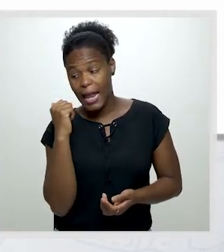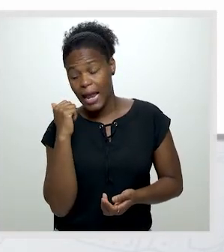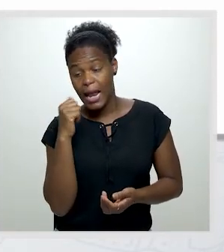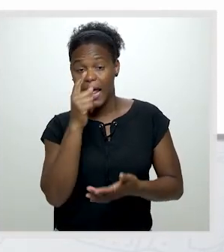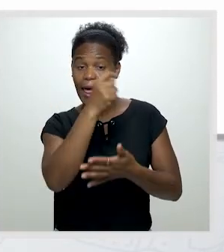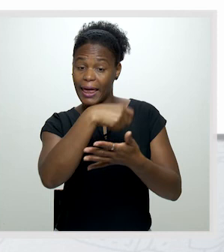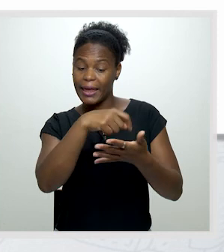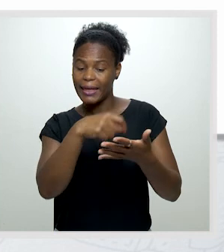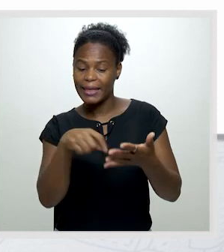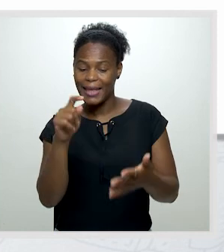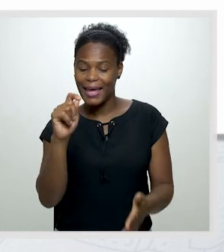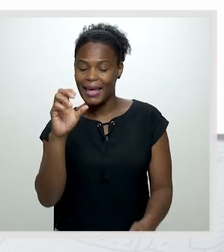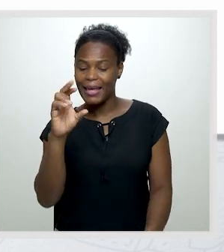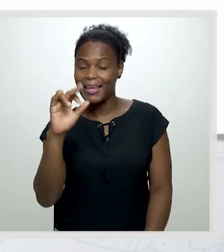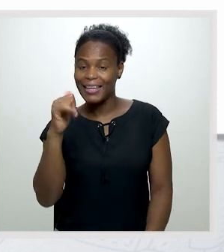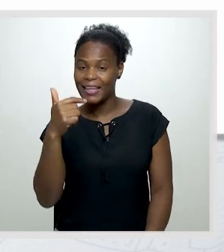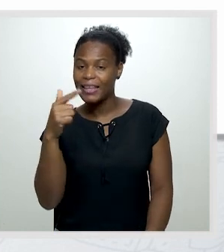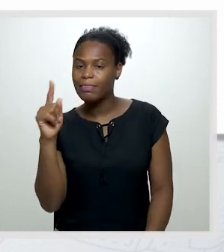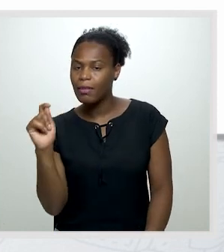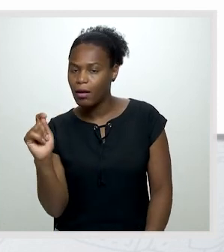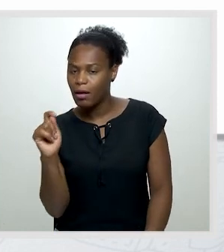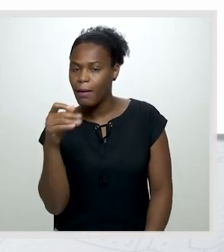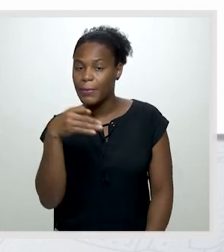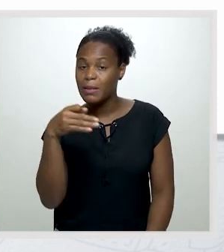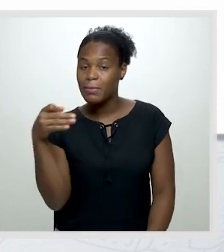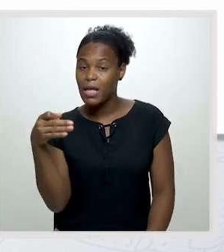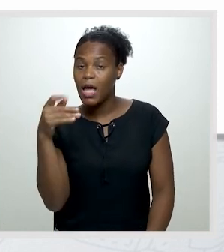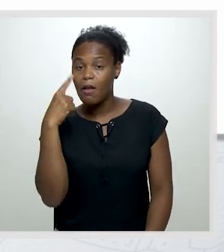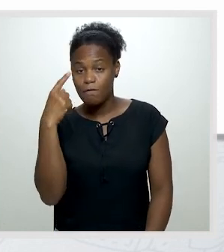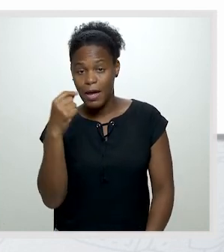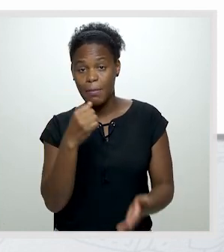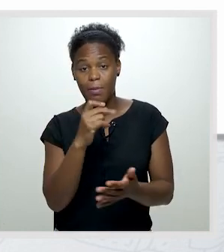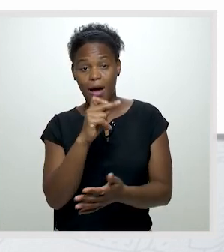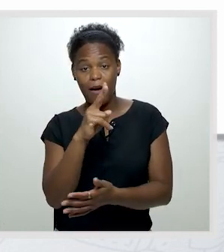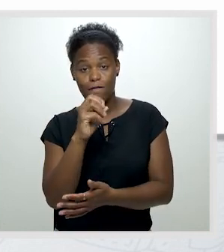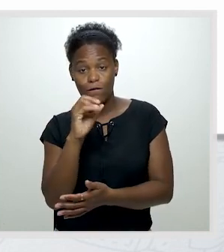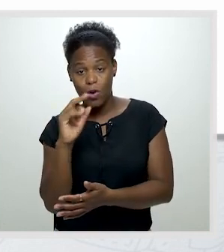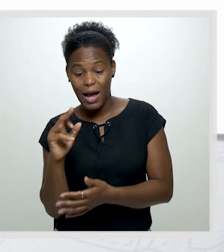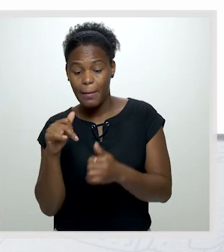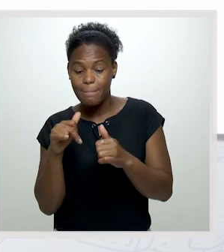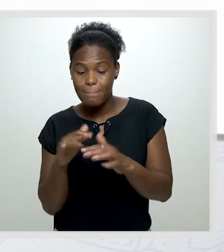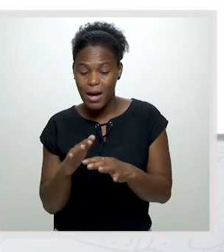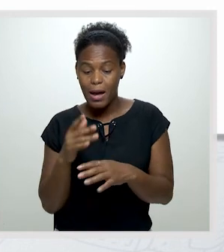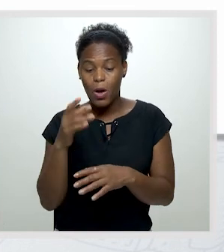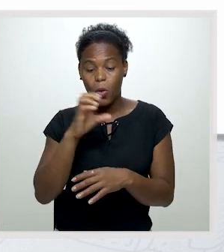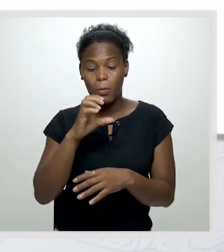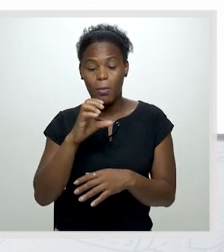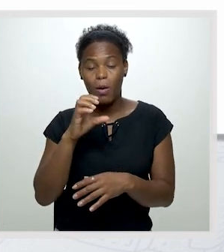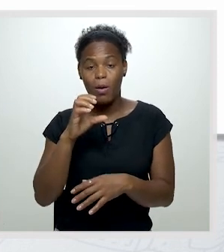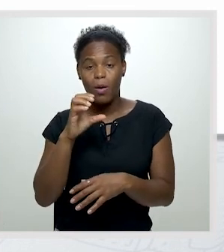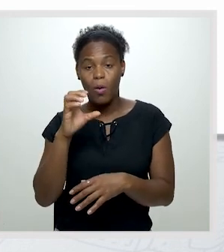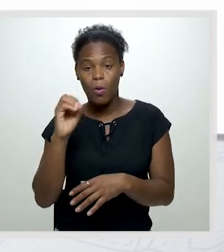l'année dernière. Participe passé qui se conjugue avec l'auxiliaire avoir, mais le complément d'objet direct est